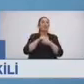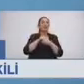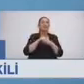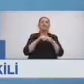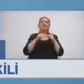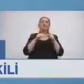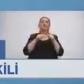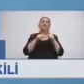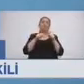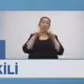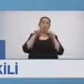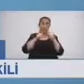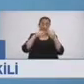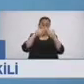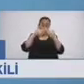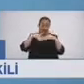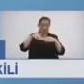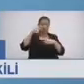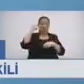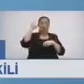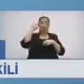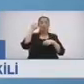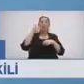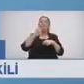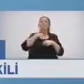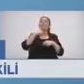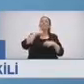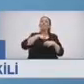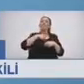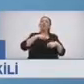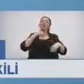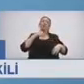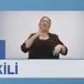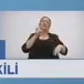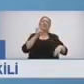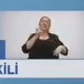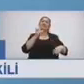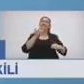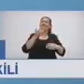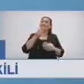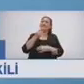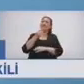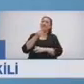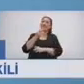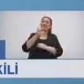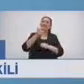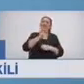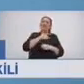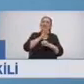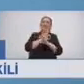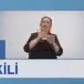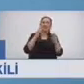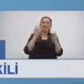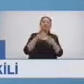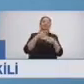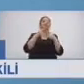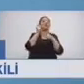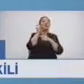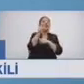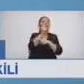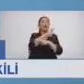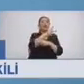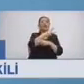bunu engellemesini düşünmek bence insansızlıktır. İlçe belediyeleri esasında büyük